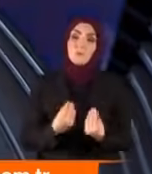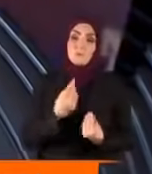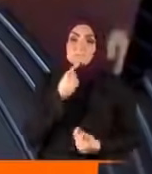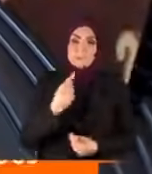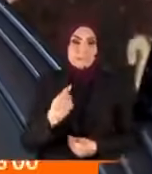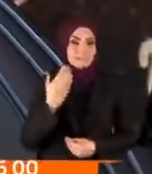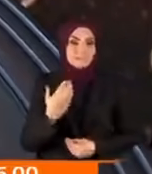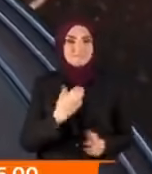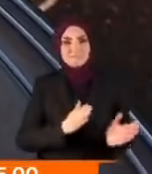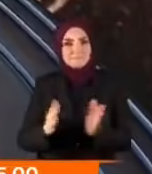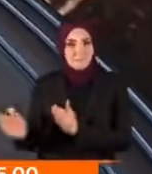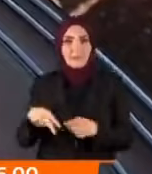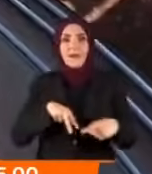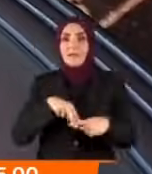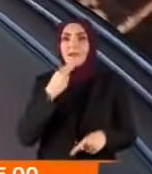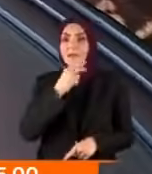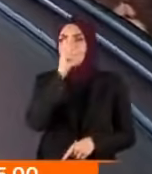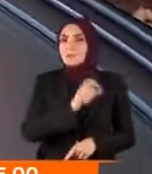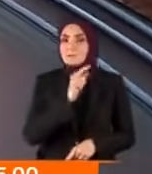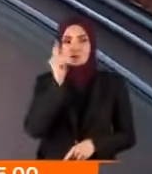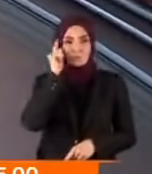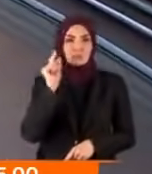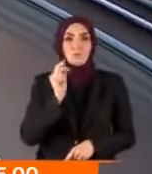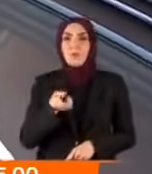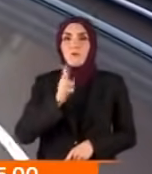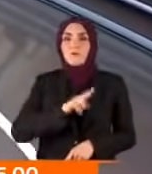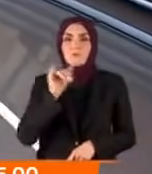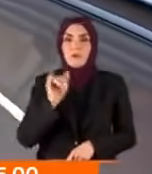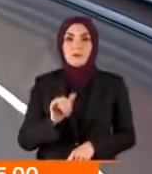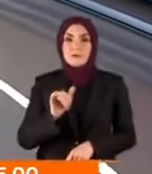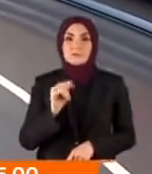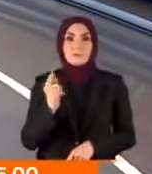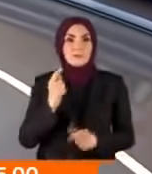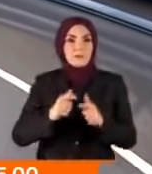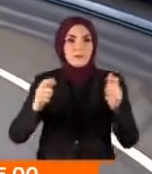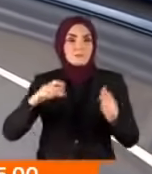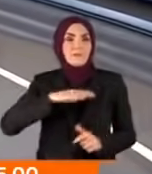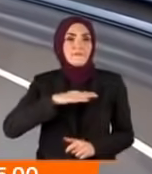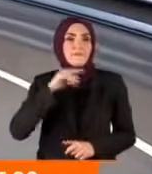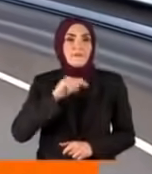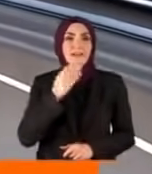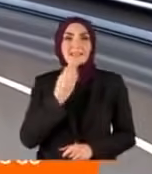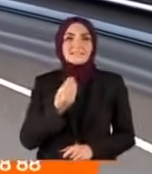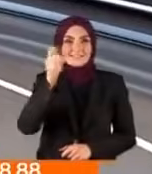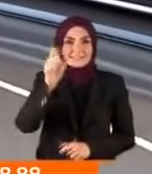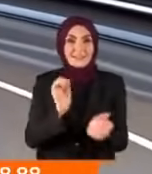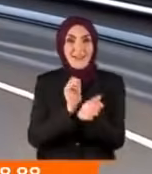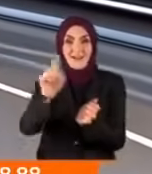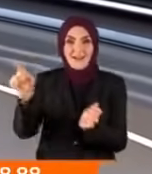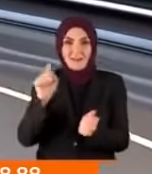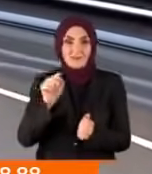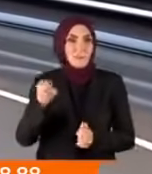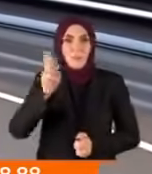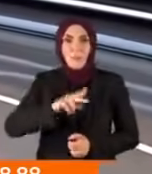Aleyna Çakır'ın şüpheli ölümüyle ilgili önemli bir gelişme daha yaşandı. Genç kızın ailesinin kızının ölümünden sorumlu tuttuğu eski sevgili